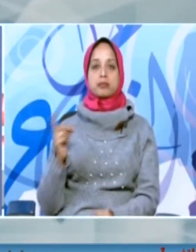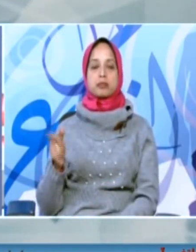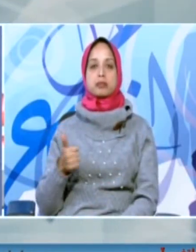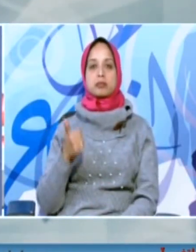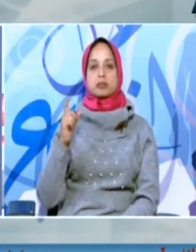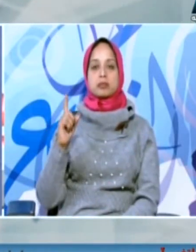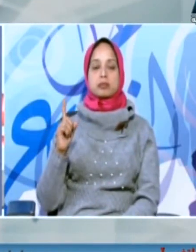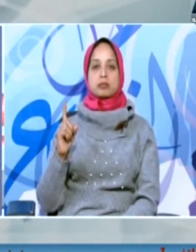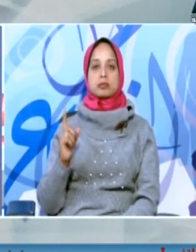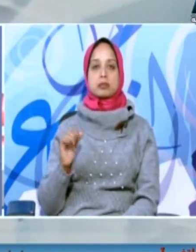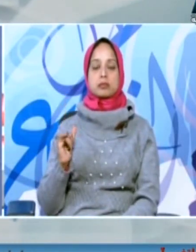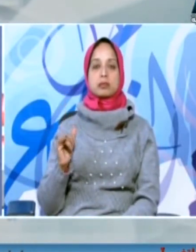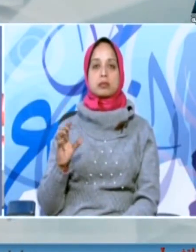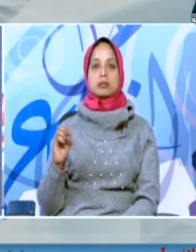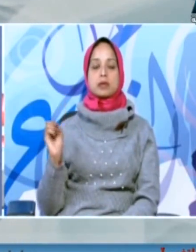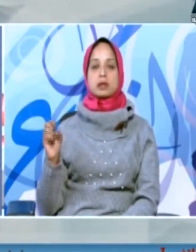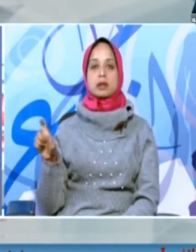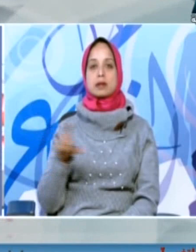1881-1914. كمل.